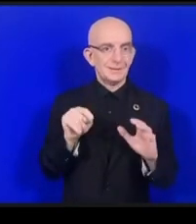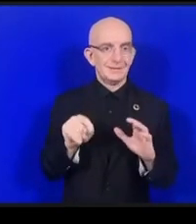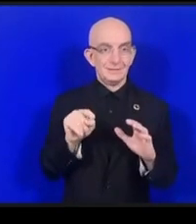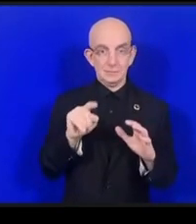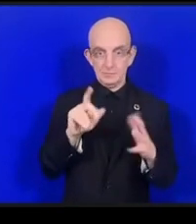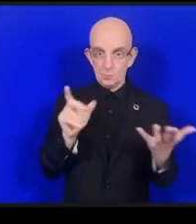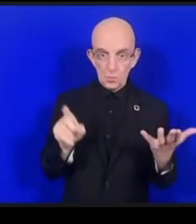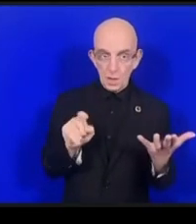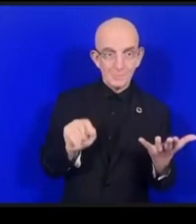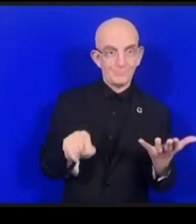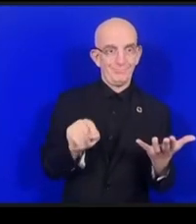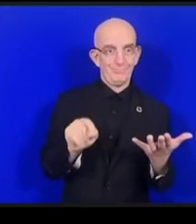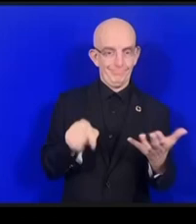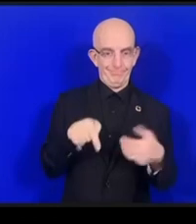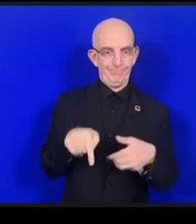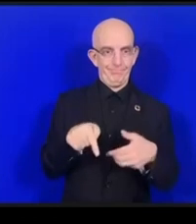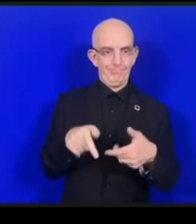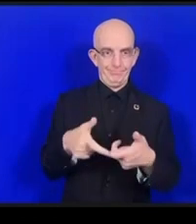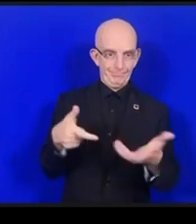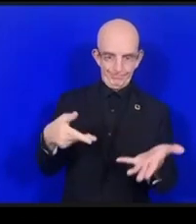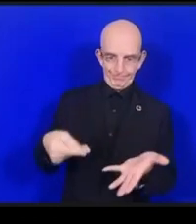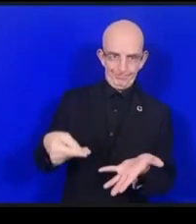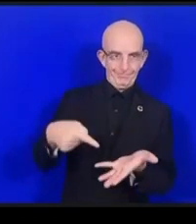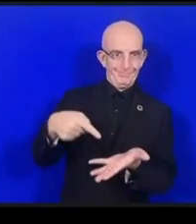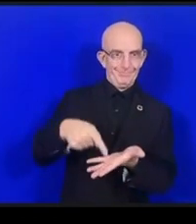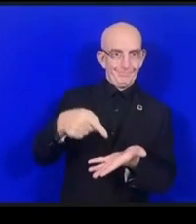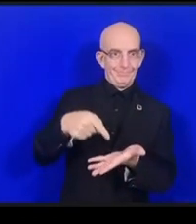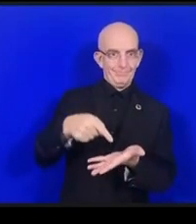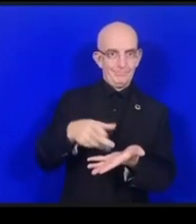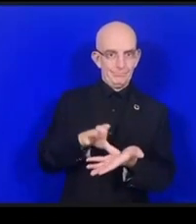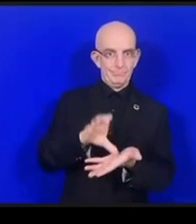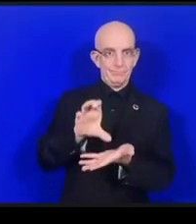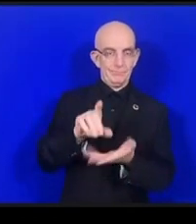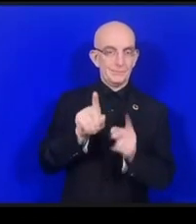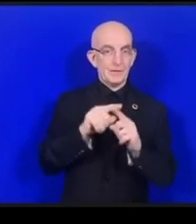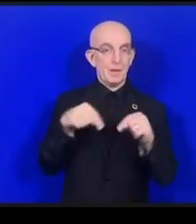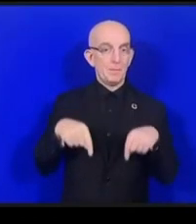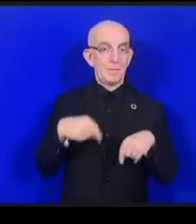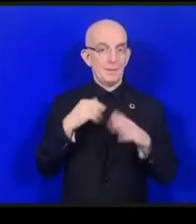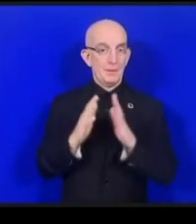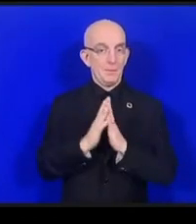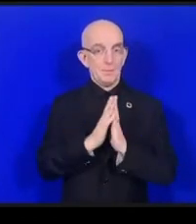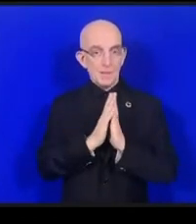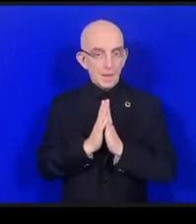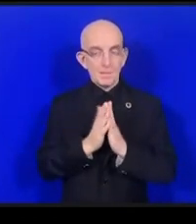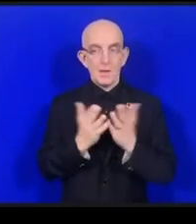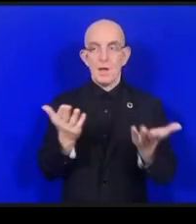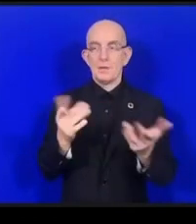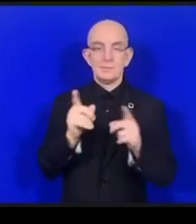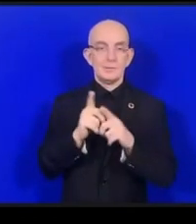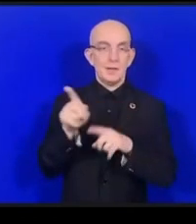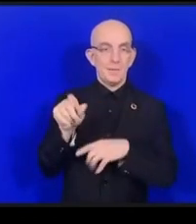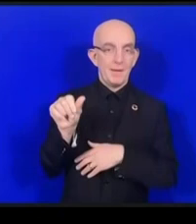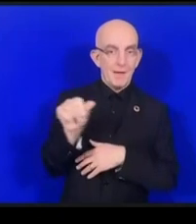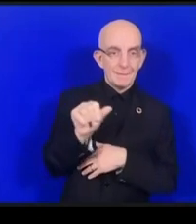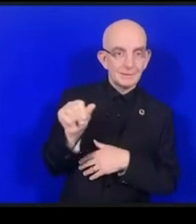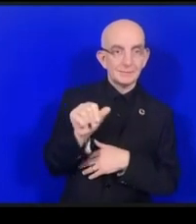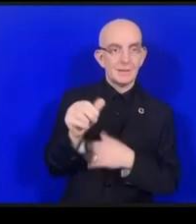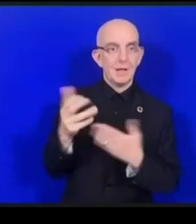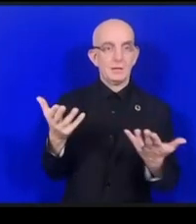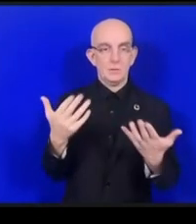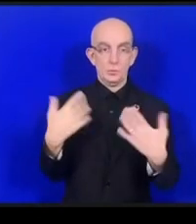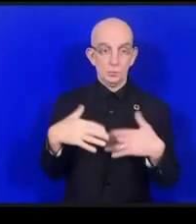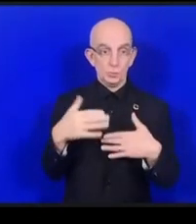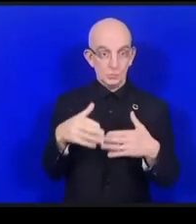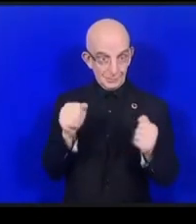влияния в таких странах как например Мьянма Афганистан сложно получить